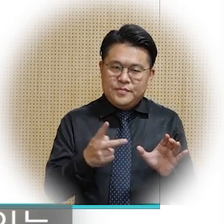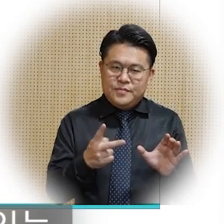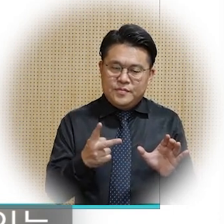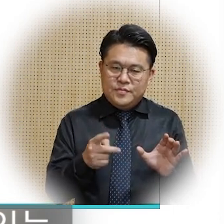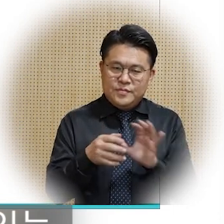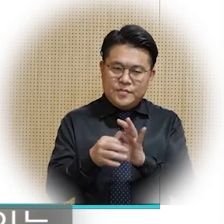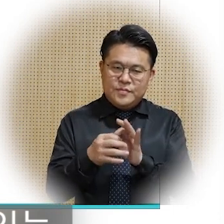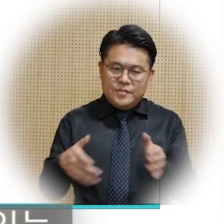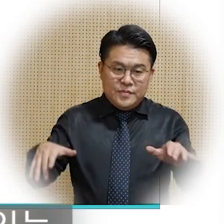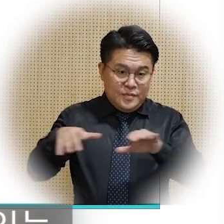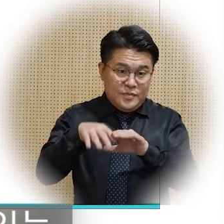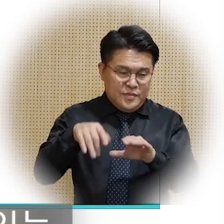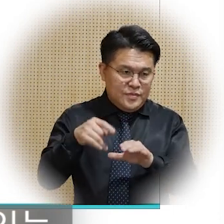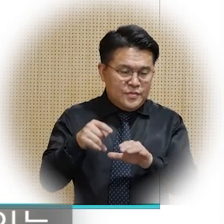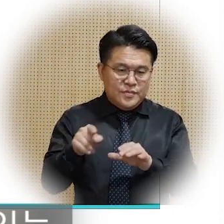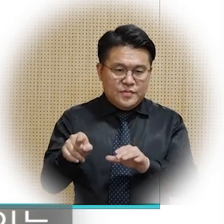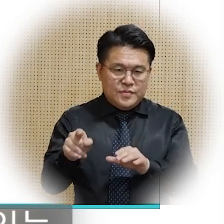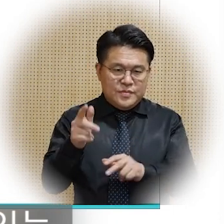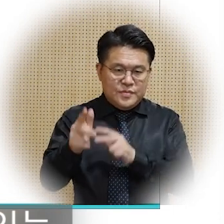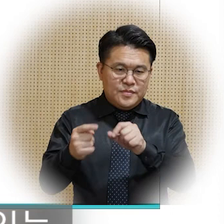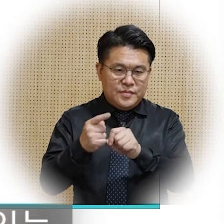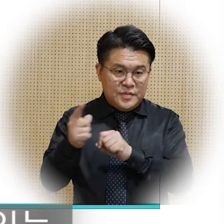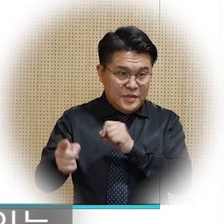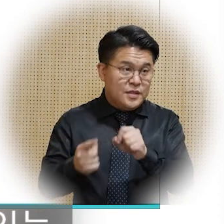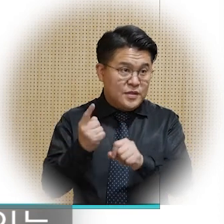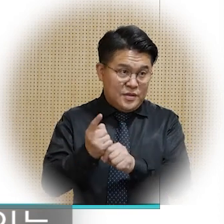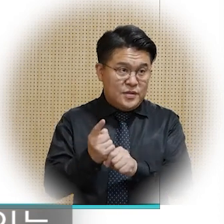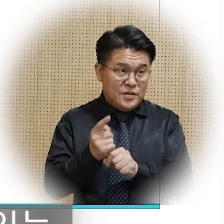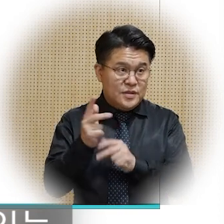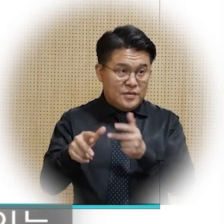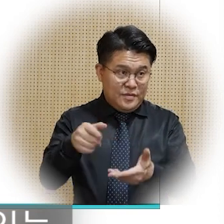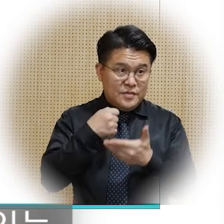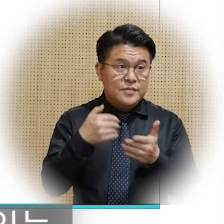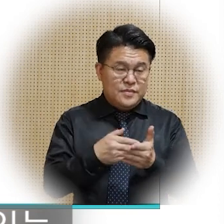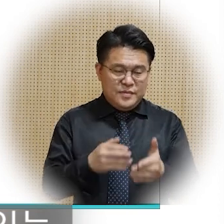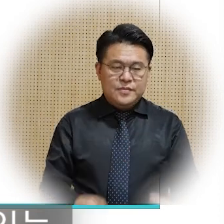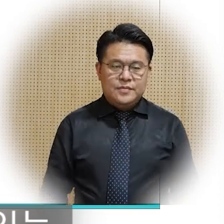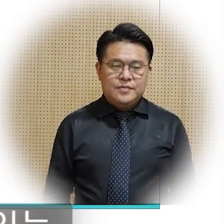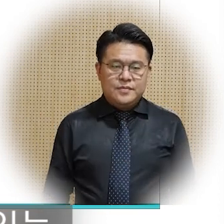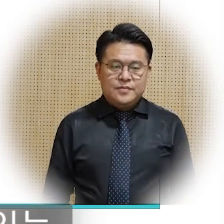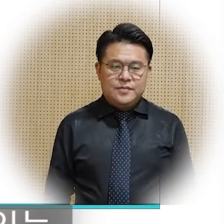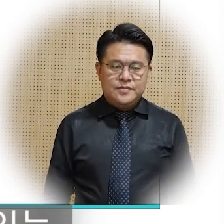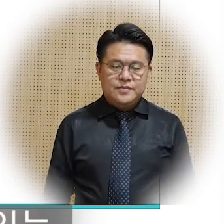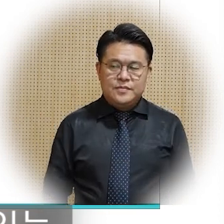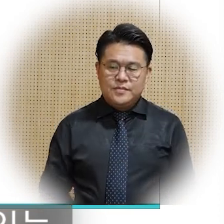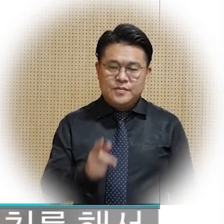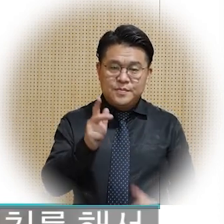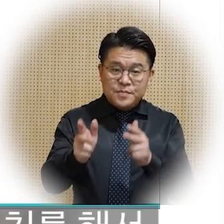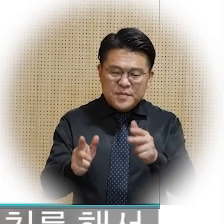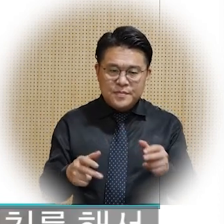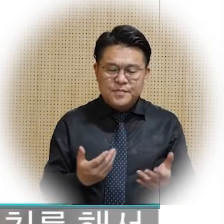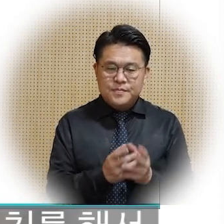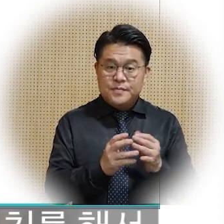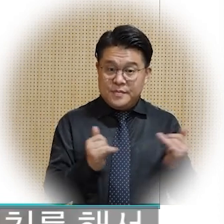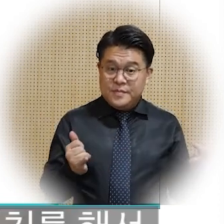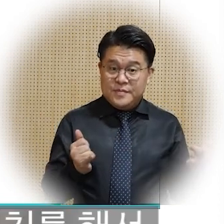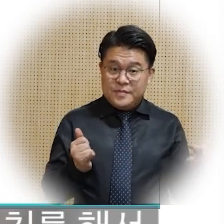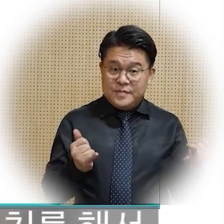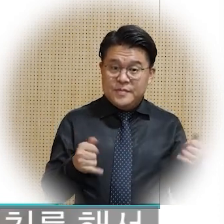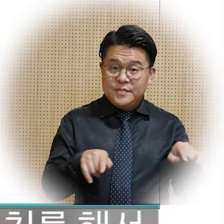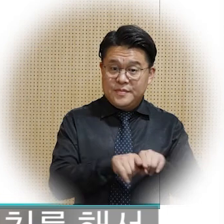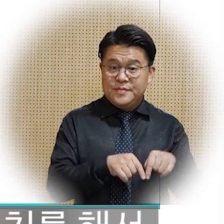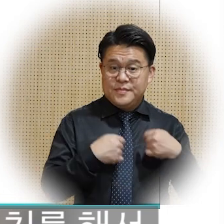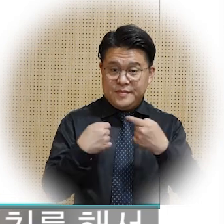저희 드림앤바이크랑 그 다음에 관련되어 있는 기관에서 이 사업을 1년 단위 사업을 이제 따오게 된 거죠. 그래서